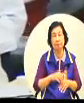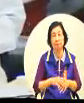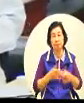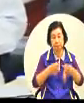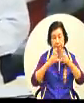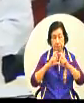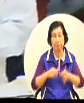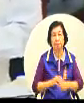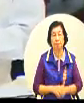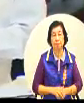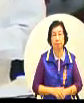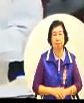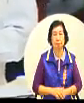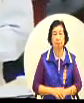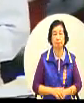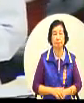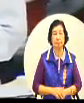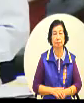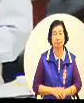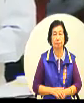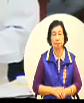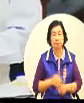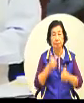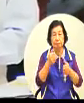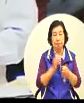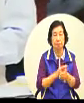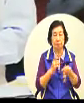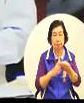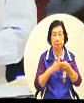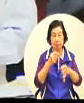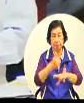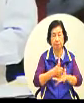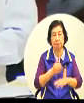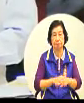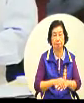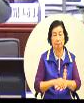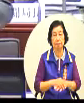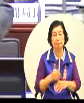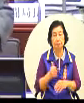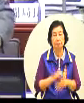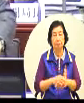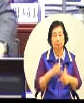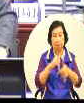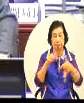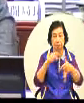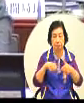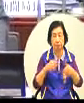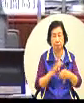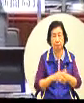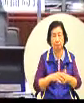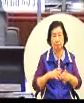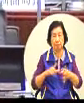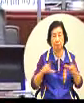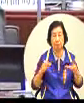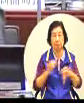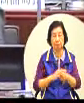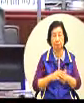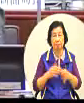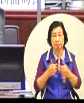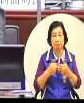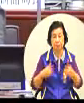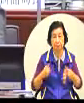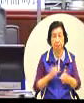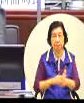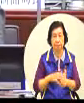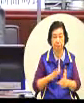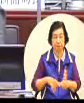长，请简单答我。 好，谢谢主席，谢谢伊斯坦大议员。我从小在我的